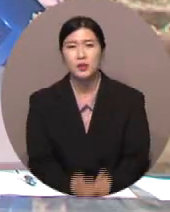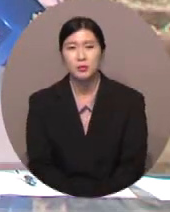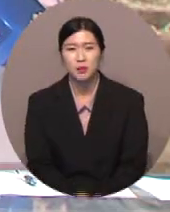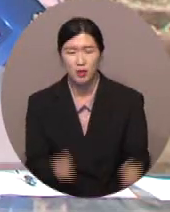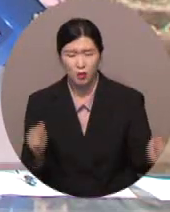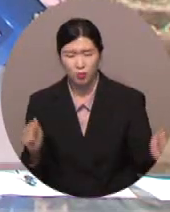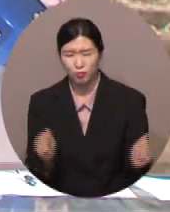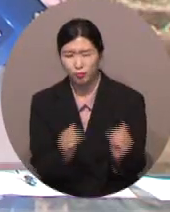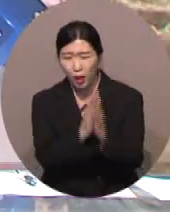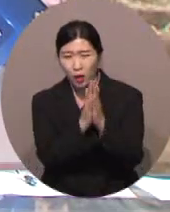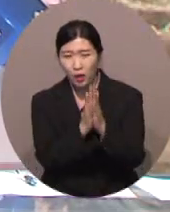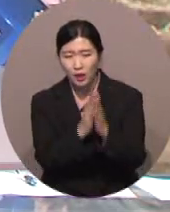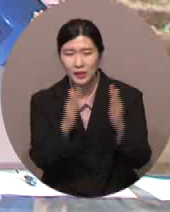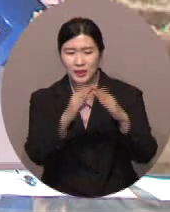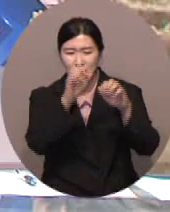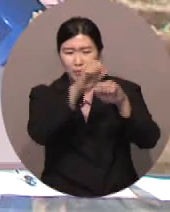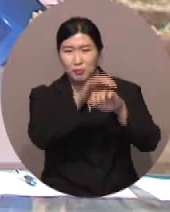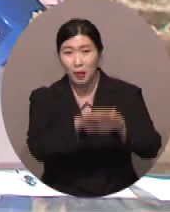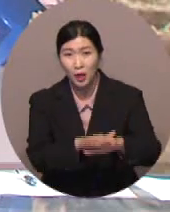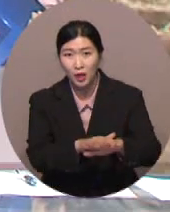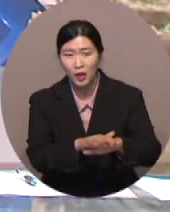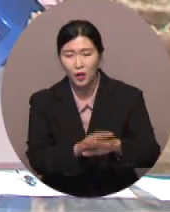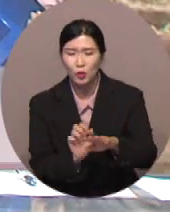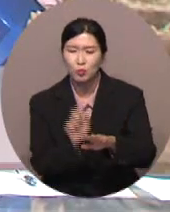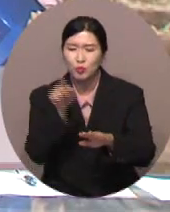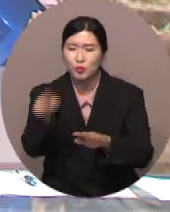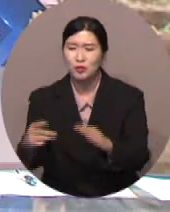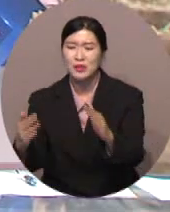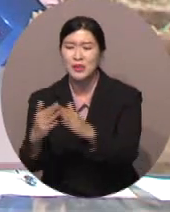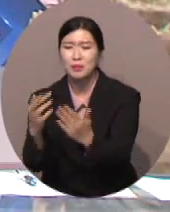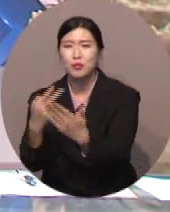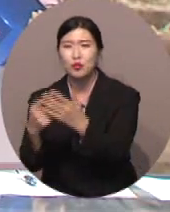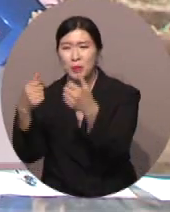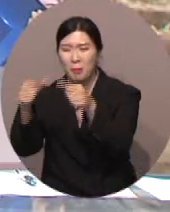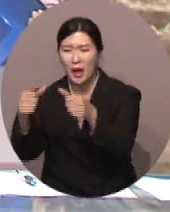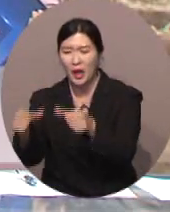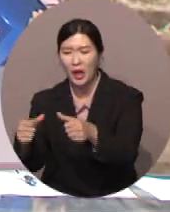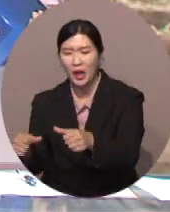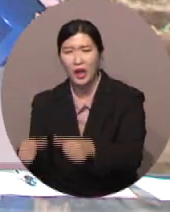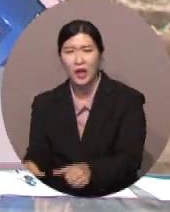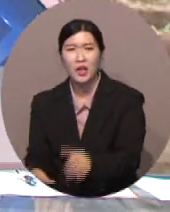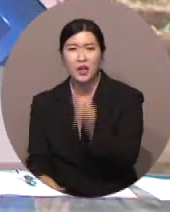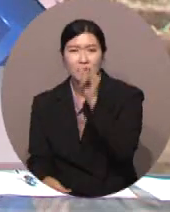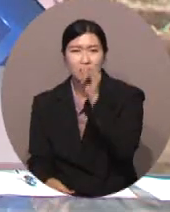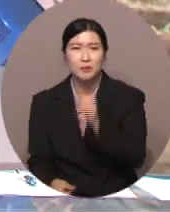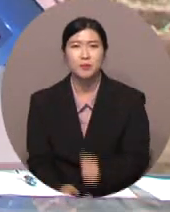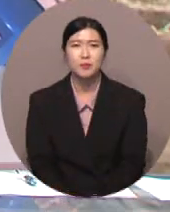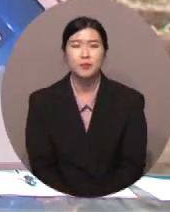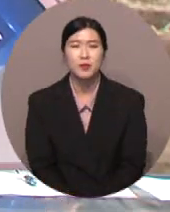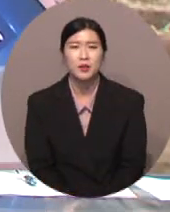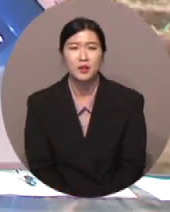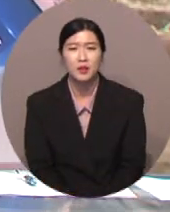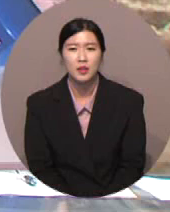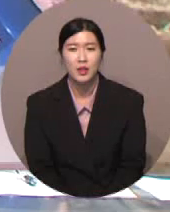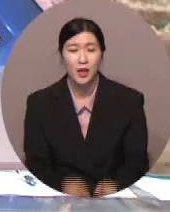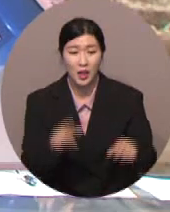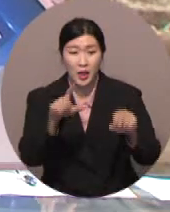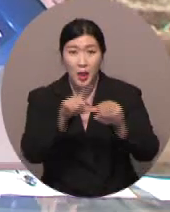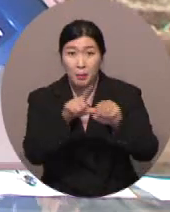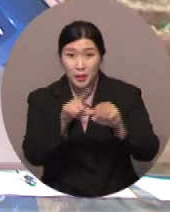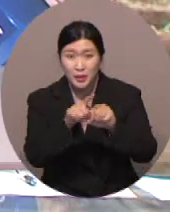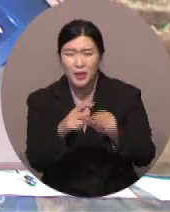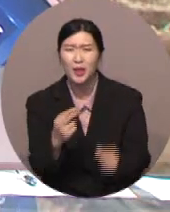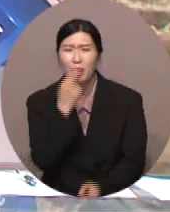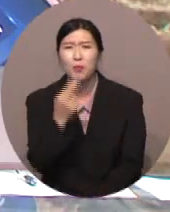폭격을 맞은 듯 집 전체는 무너졌고 이웃집 유리창이 모조리 박살난 만큼 폭발이 컸는데요. LP가스는